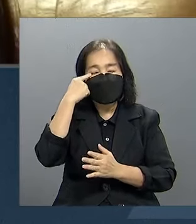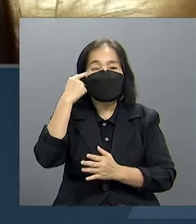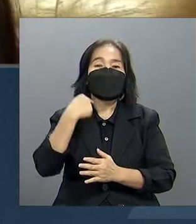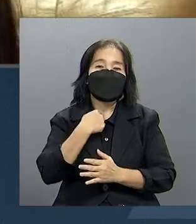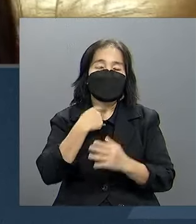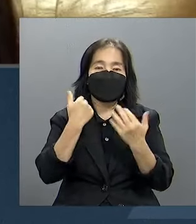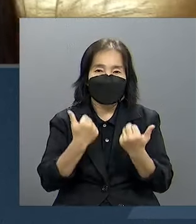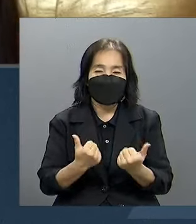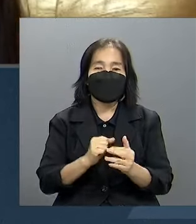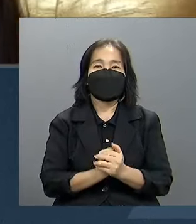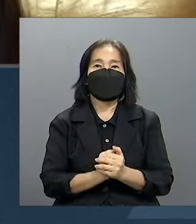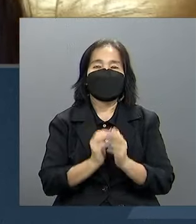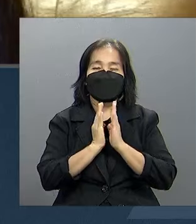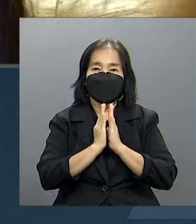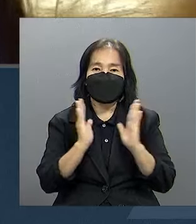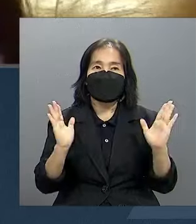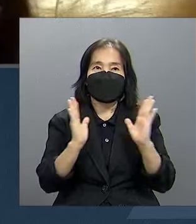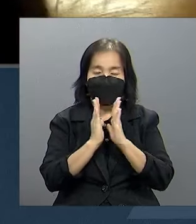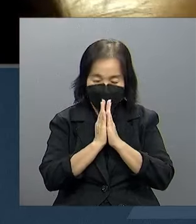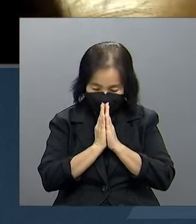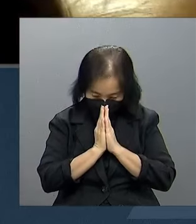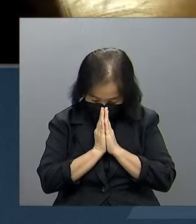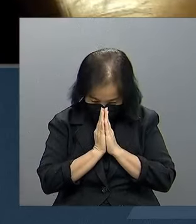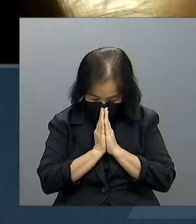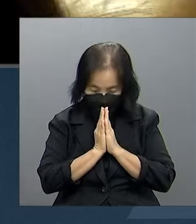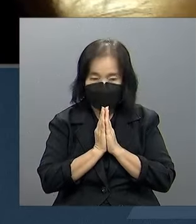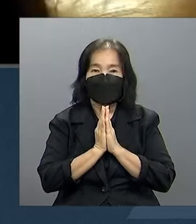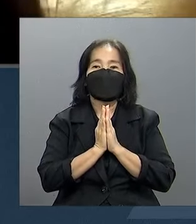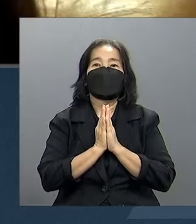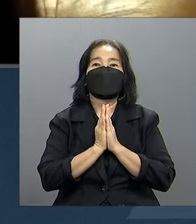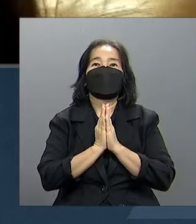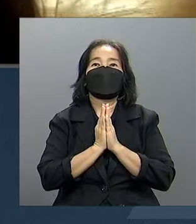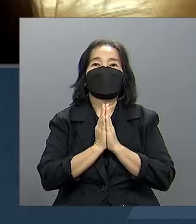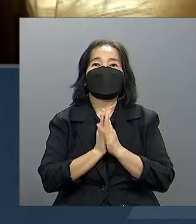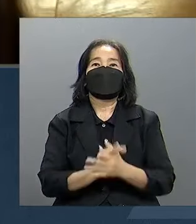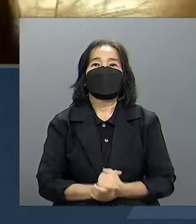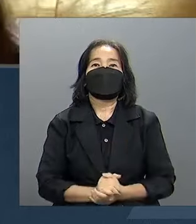คุณหมอกิฟต์มากนะคะขอบคุณค่ะ สวัสดีค่ะพี่อ้อสวัสดีค่ะทุกคน